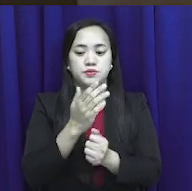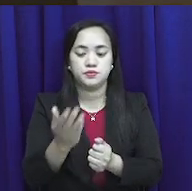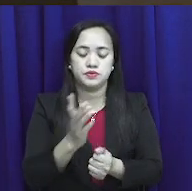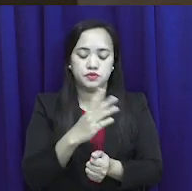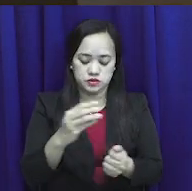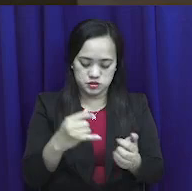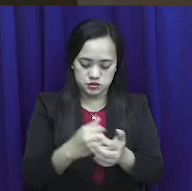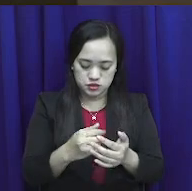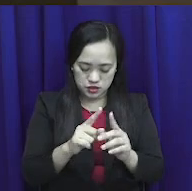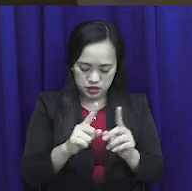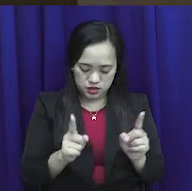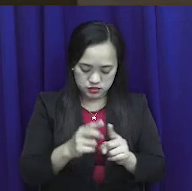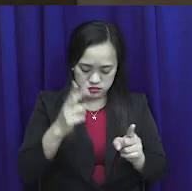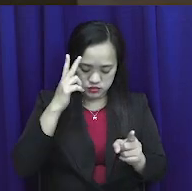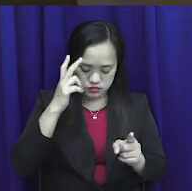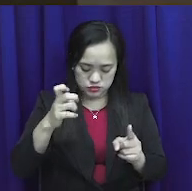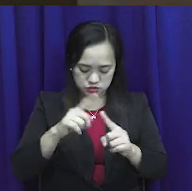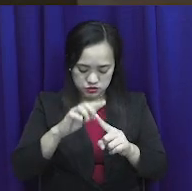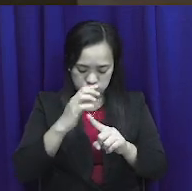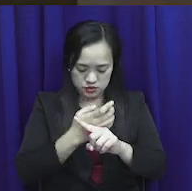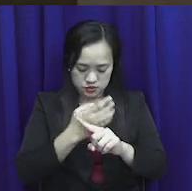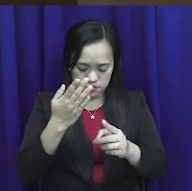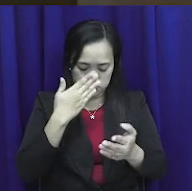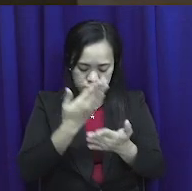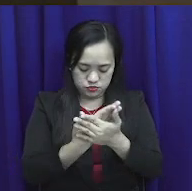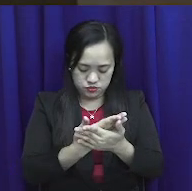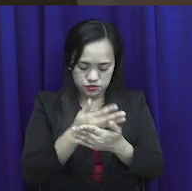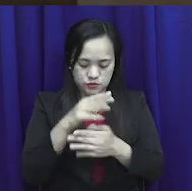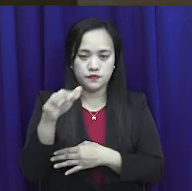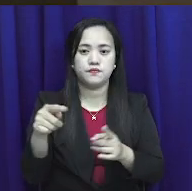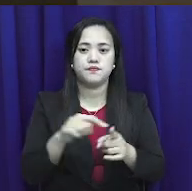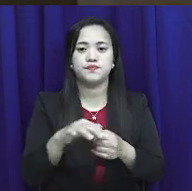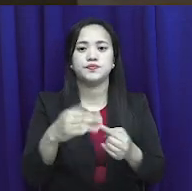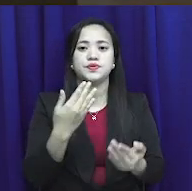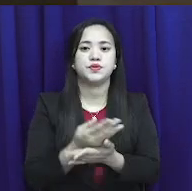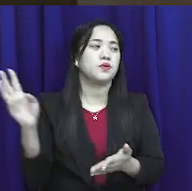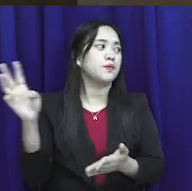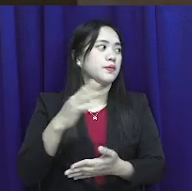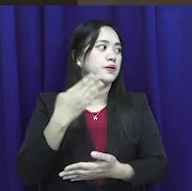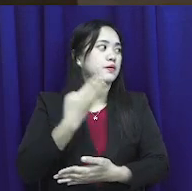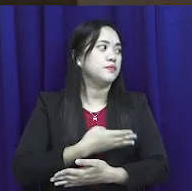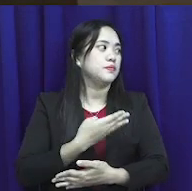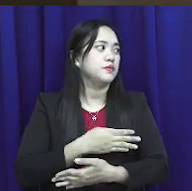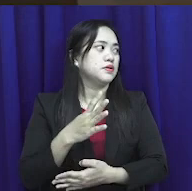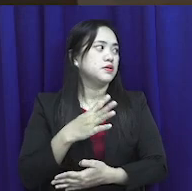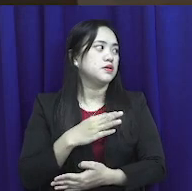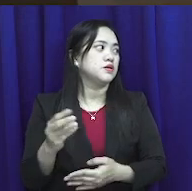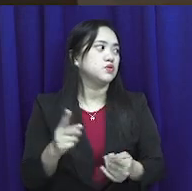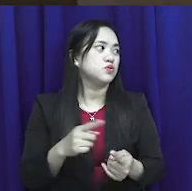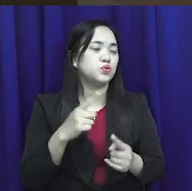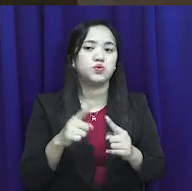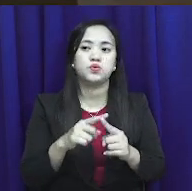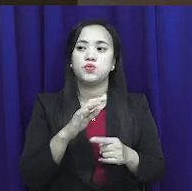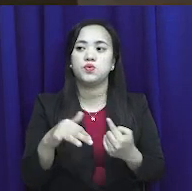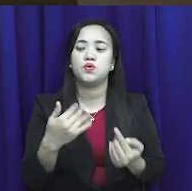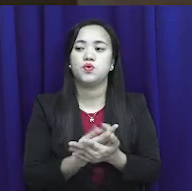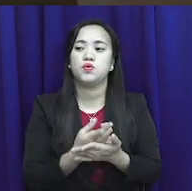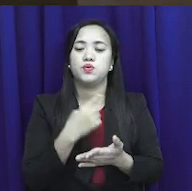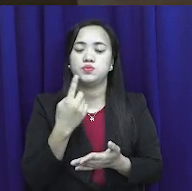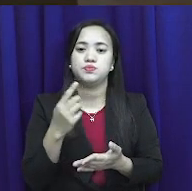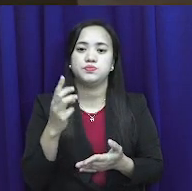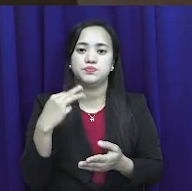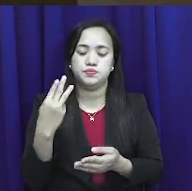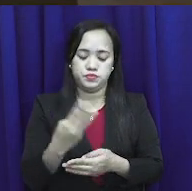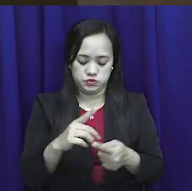as Hello at Good afternoon sa lahat ng mga West bankers at na nanonood ngayon at sa lahat